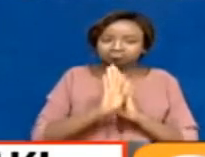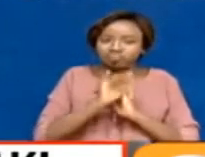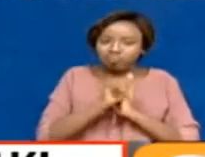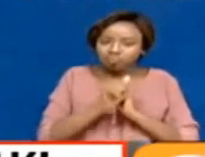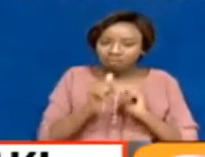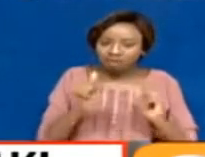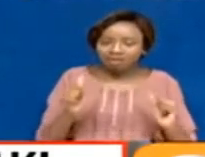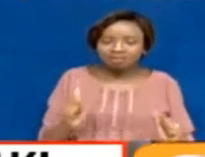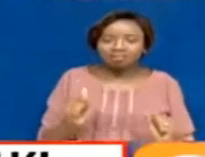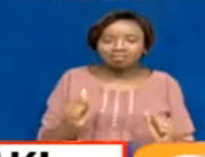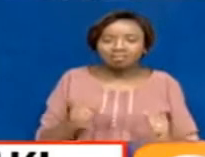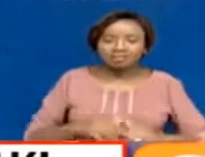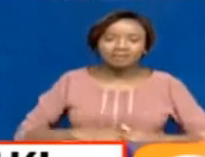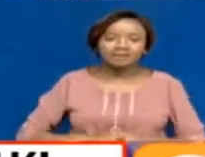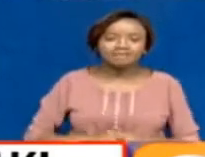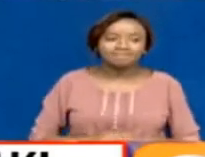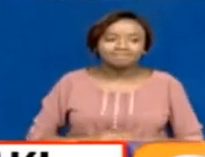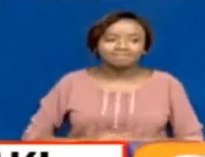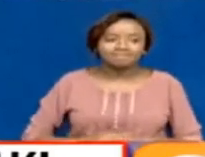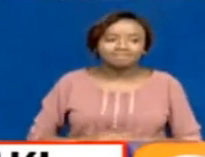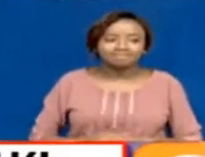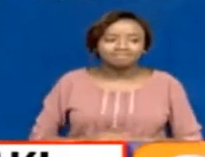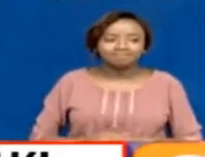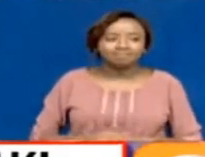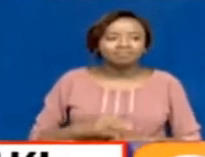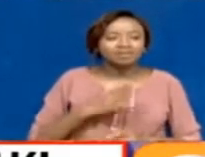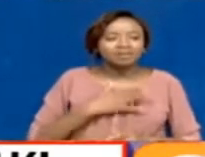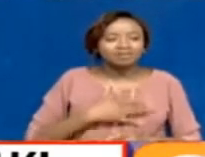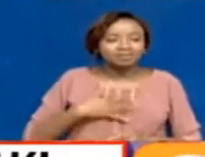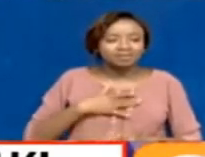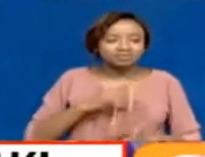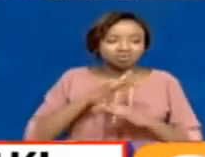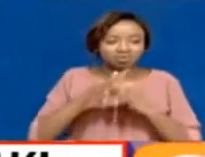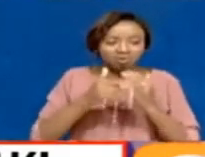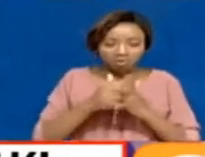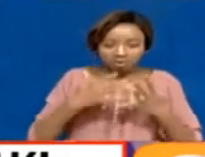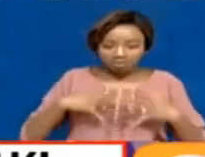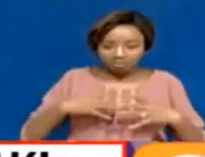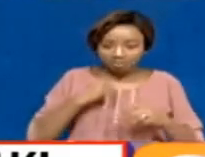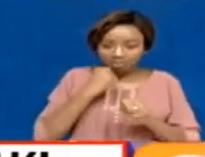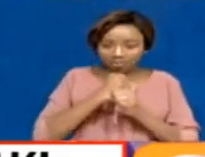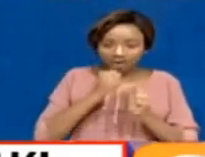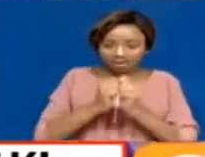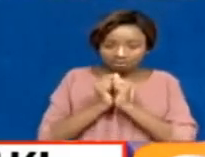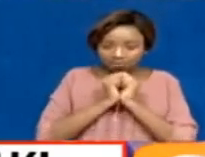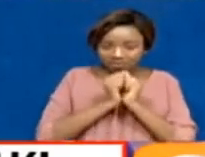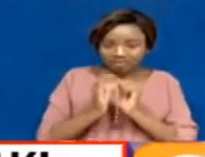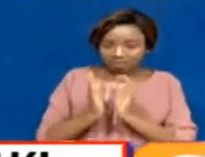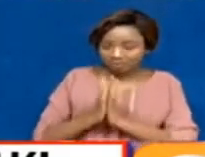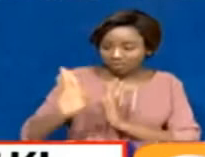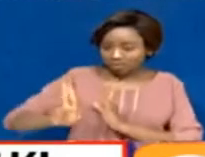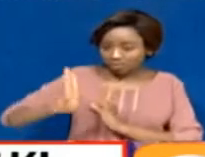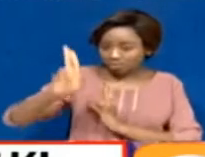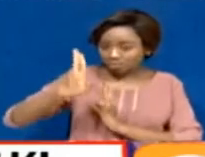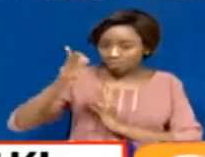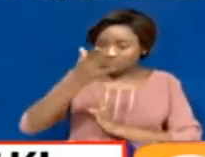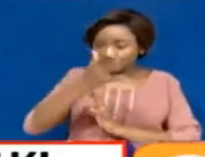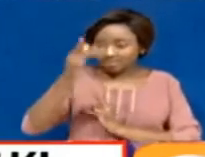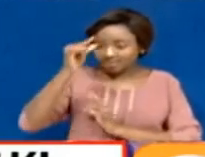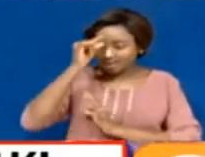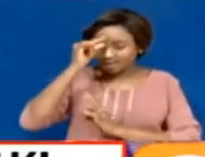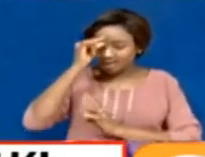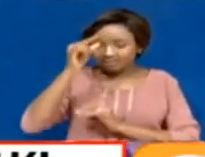kwa unyenyekevu. Wapatie wote wanaoshiriki na rais wetu katika serikali na